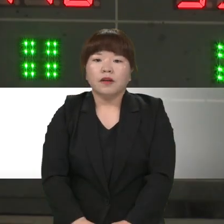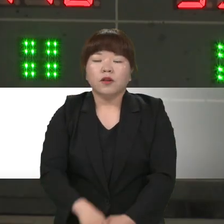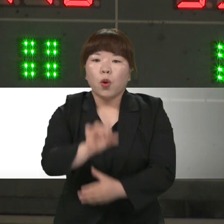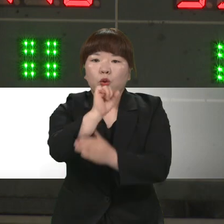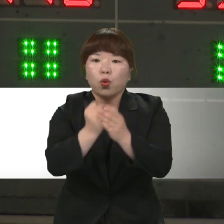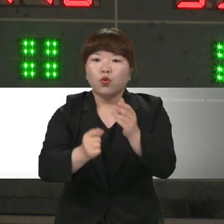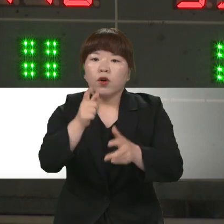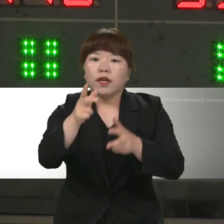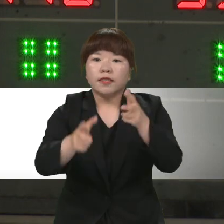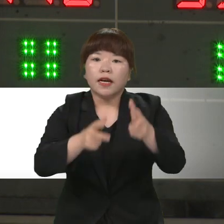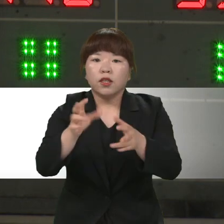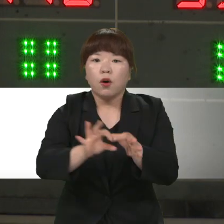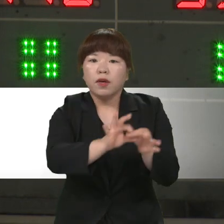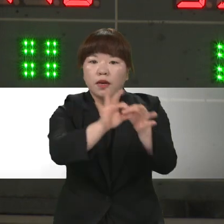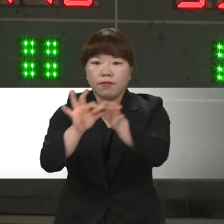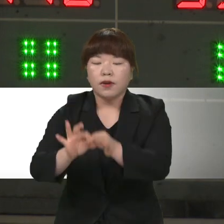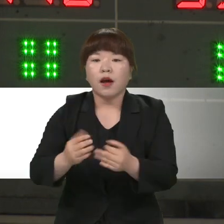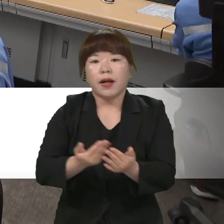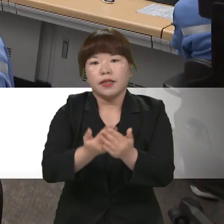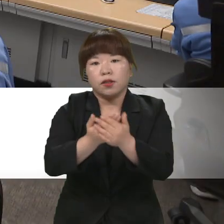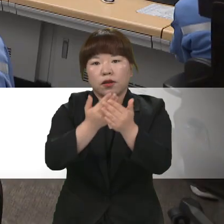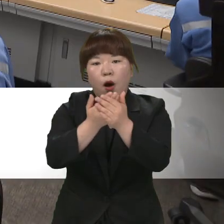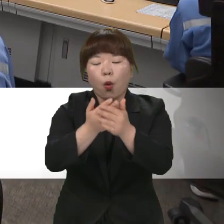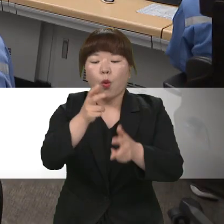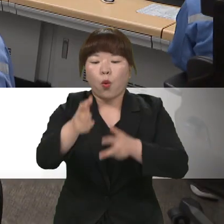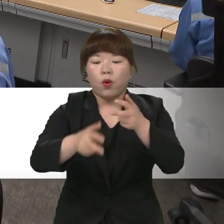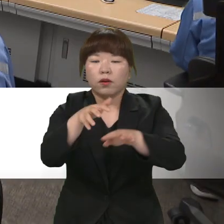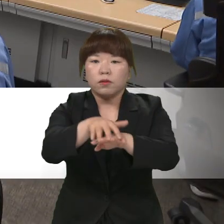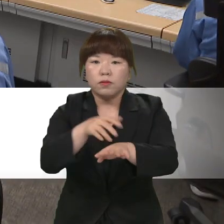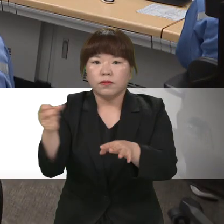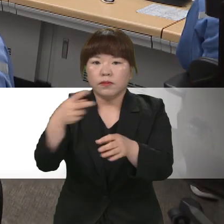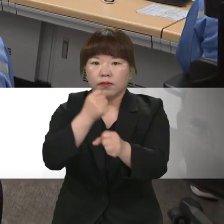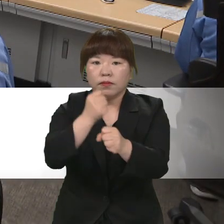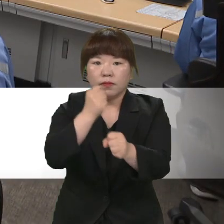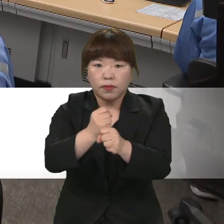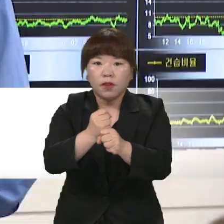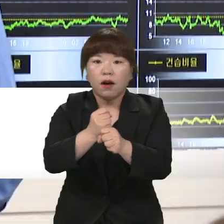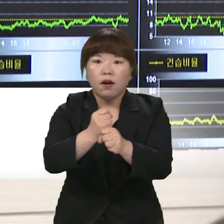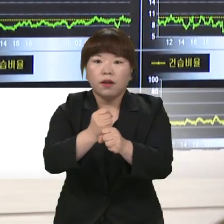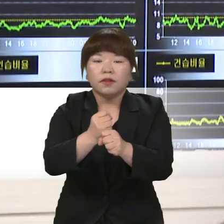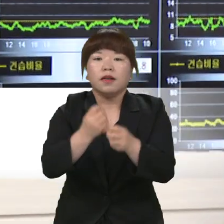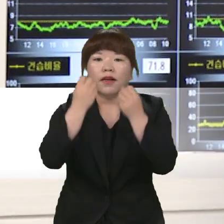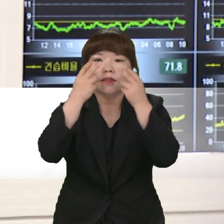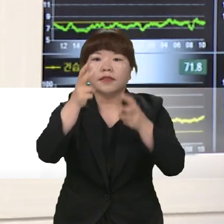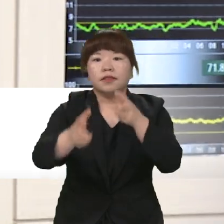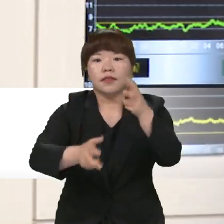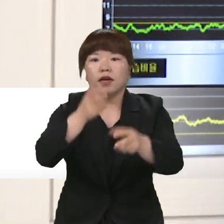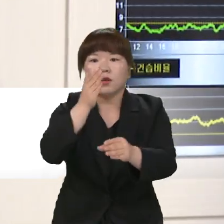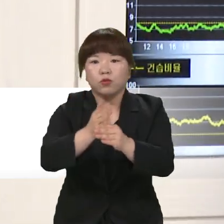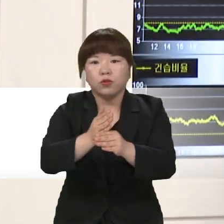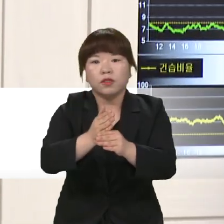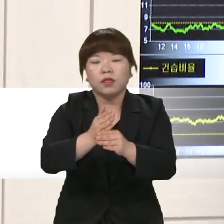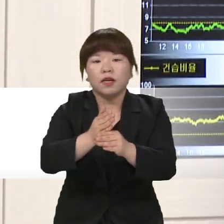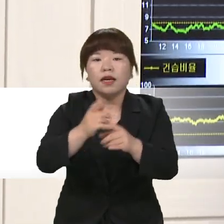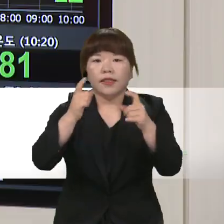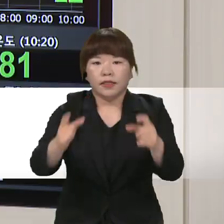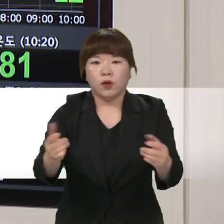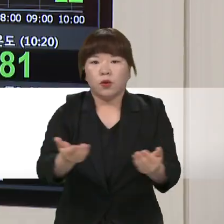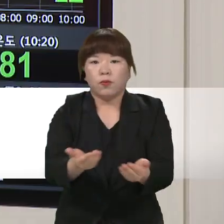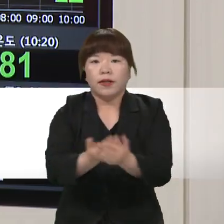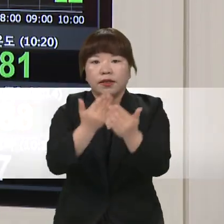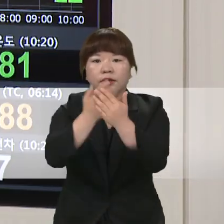노후한 산업 인프라를 발전시키고 산업구조를 재편해 청정 금속 소재 기반 신산업 거점 3단으로